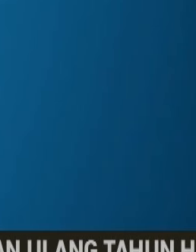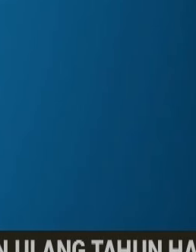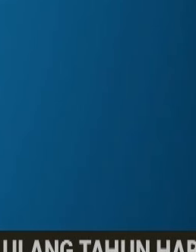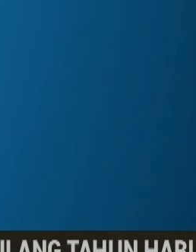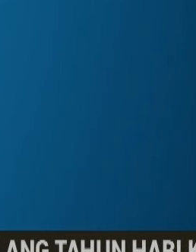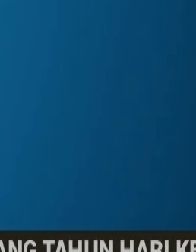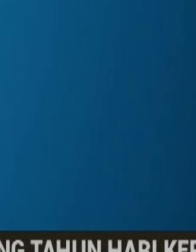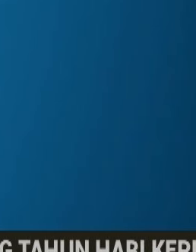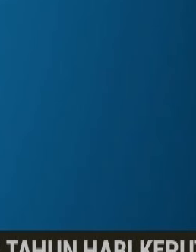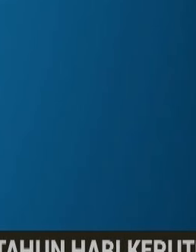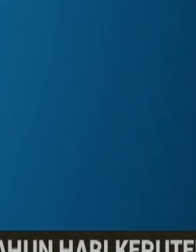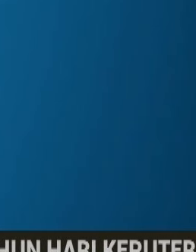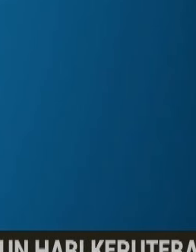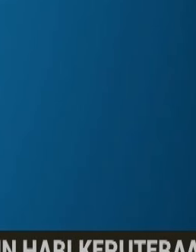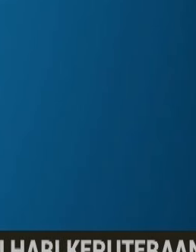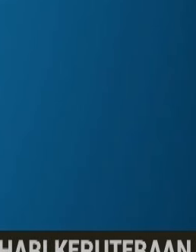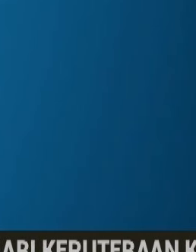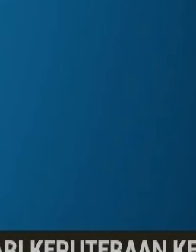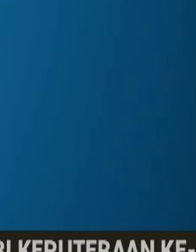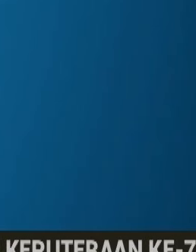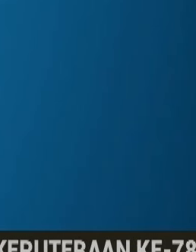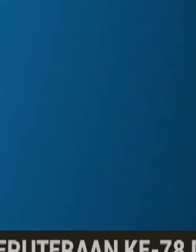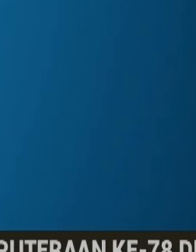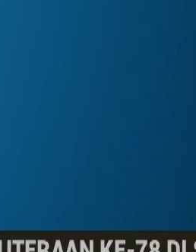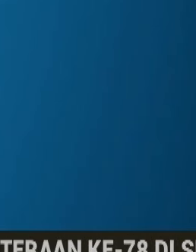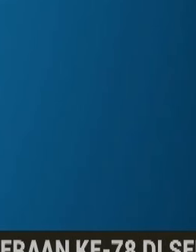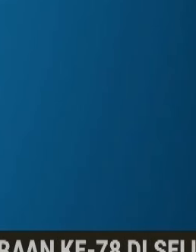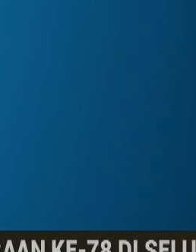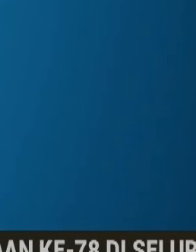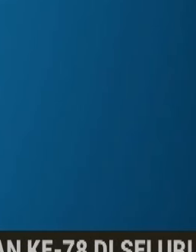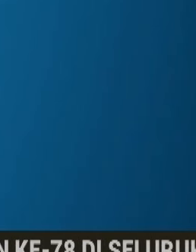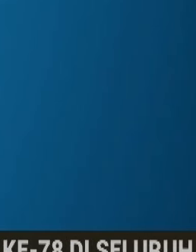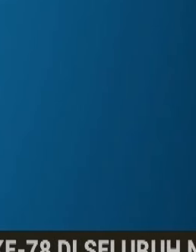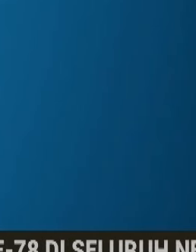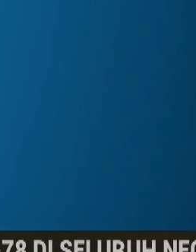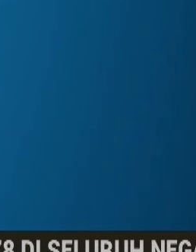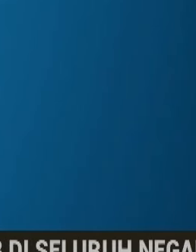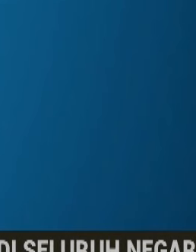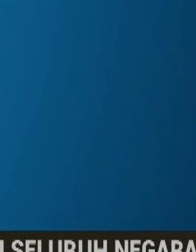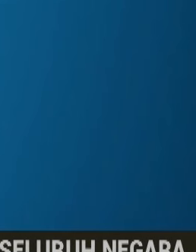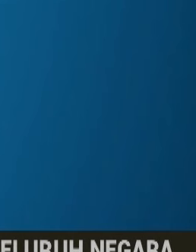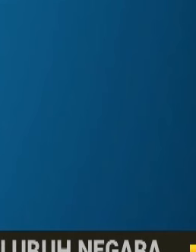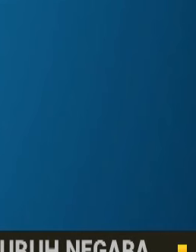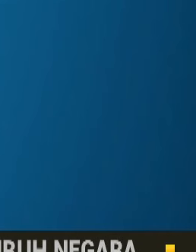bagi sama-sama menjayakan kajian berkenaan. Maklumat lanjut hubungi JPES